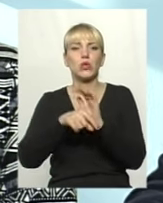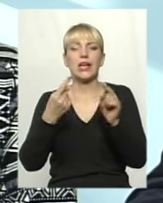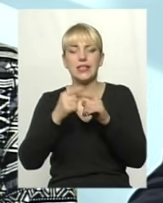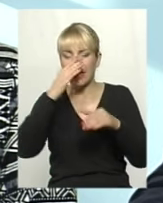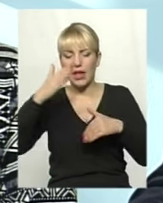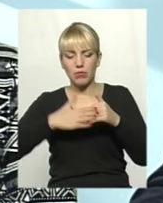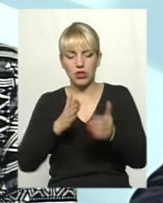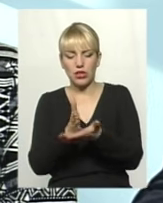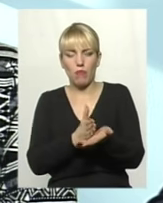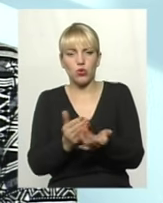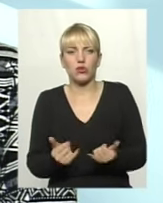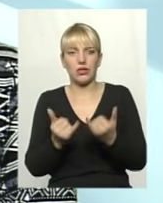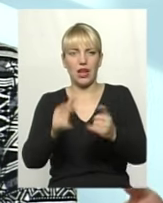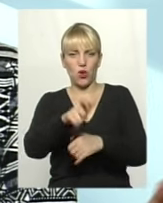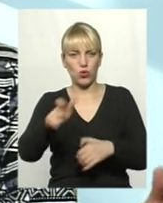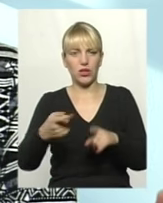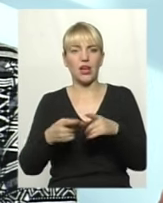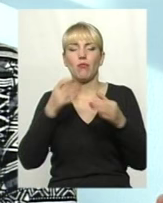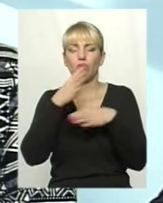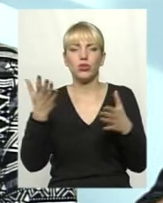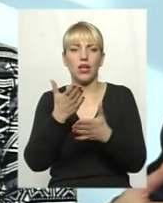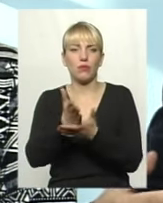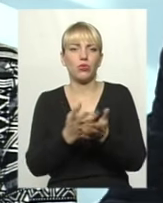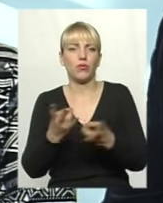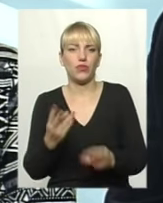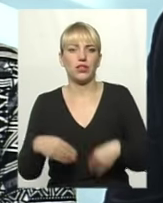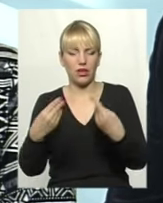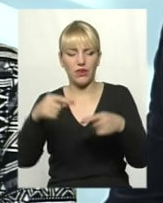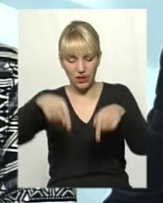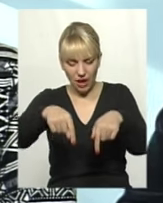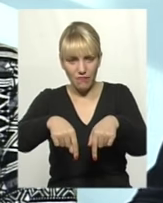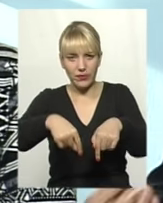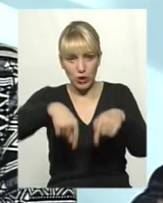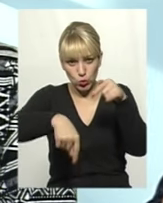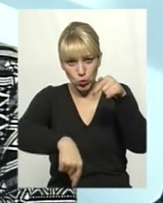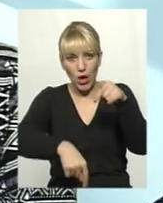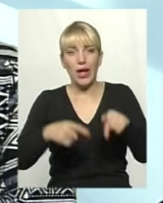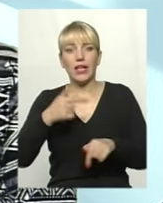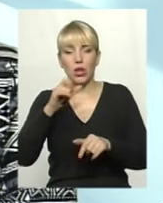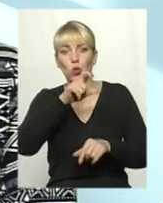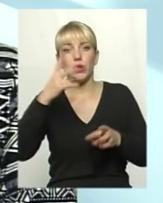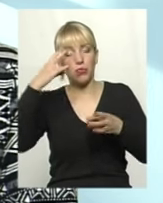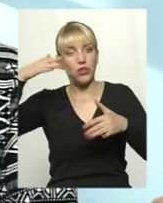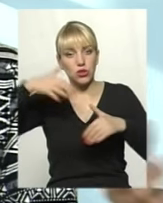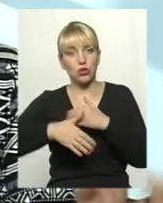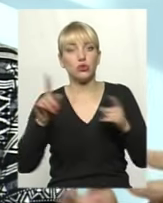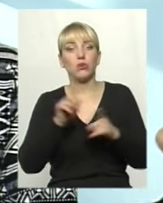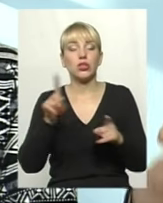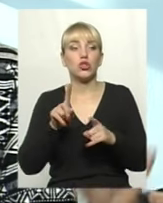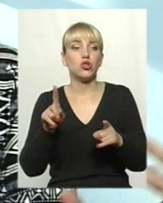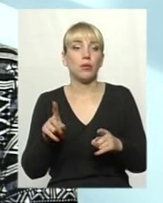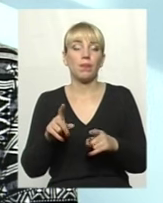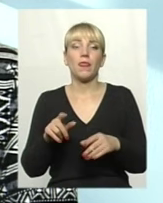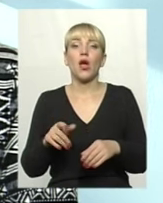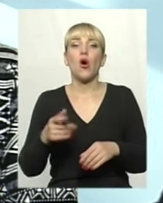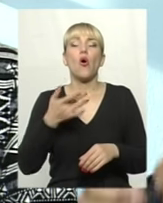послуги до людей. Тобто будь-які послуги повинні надаватися там, внизу. Люди повинні зрозуміти, що вони, що навіть